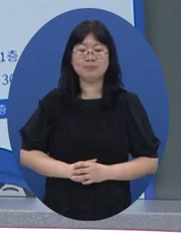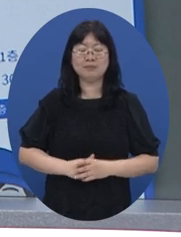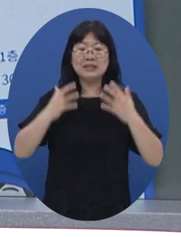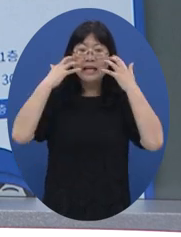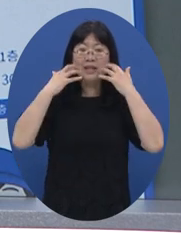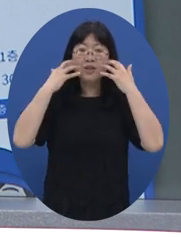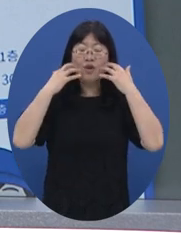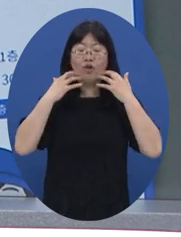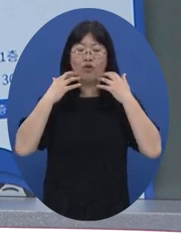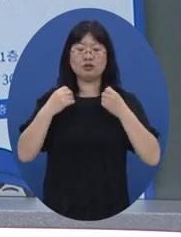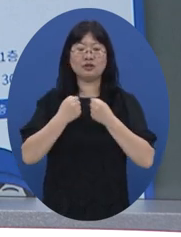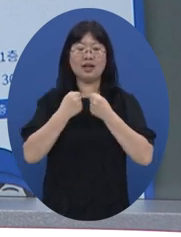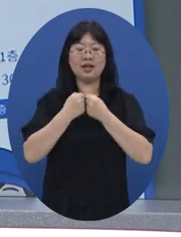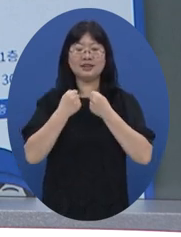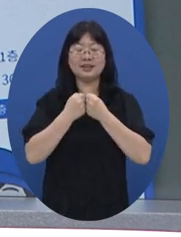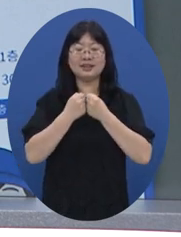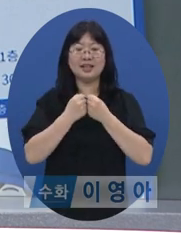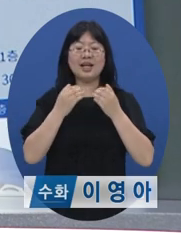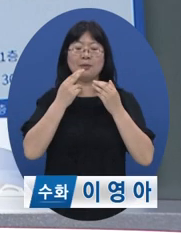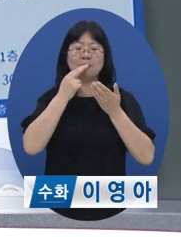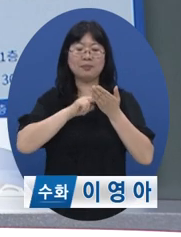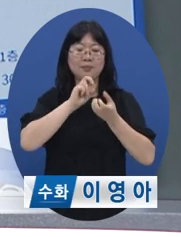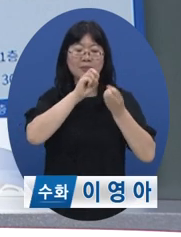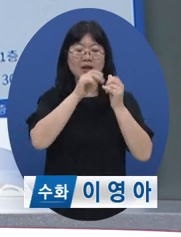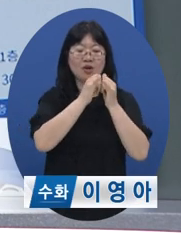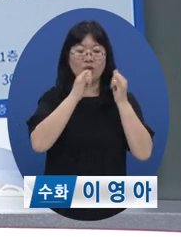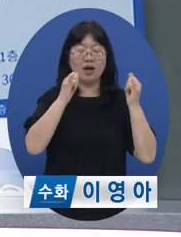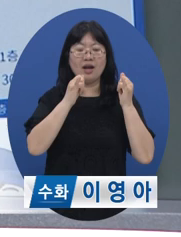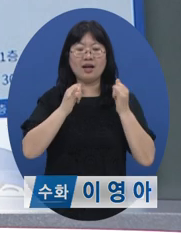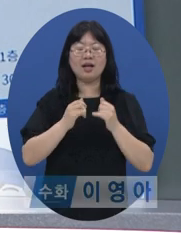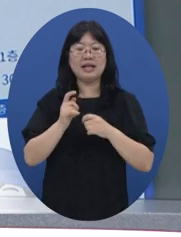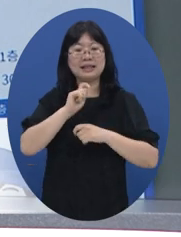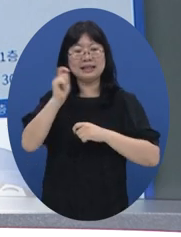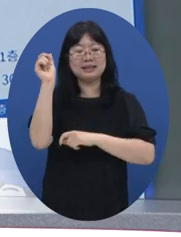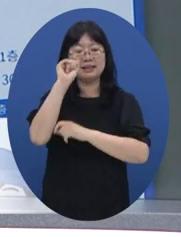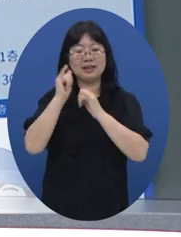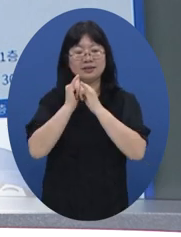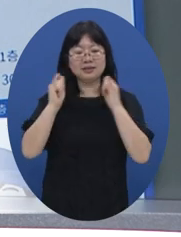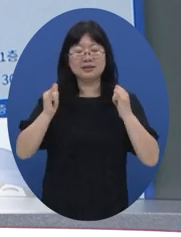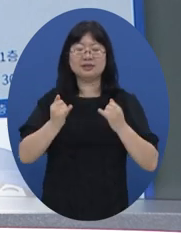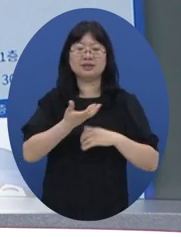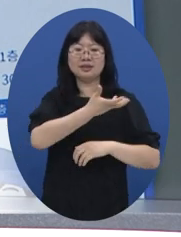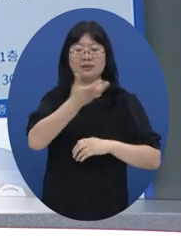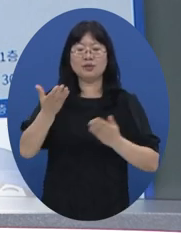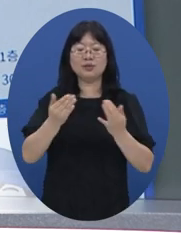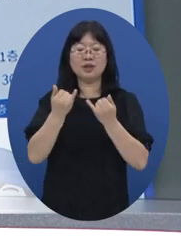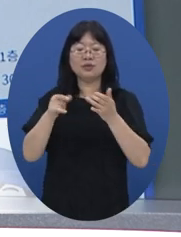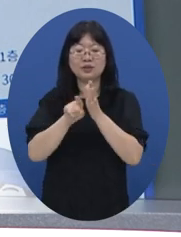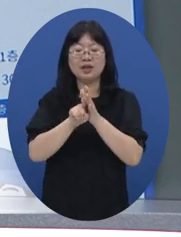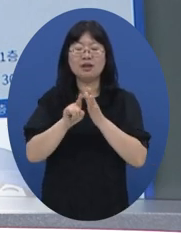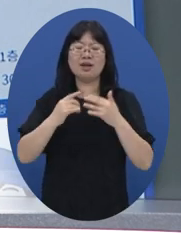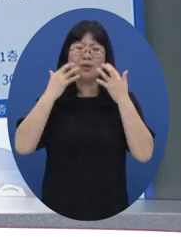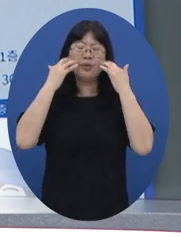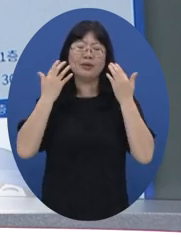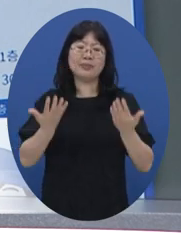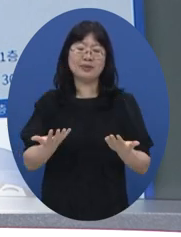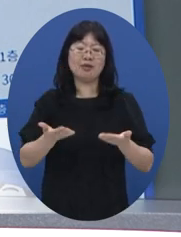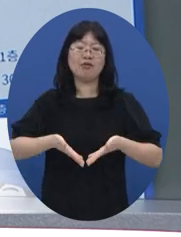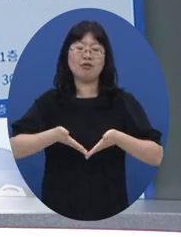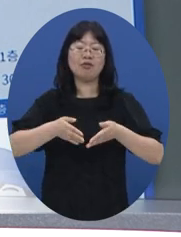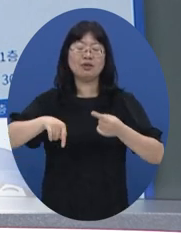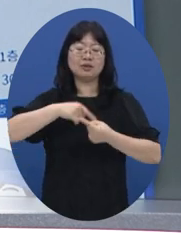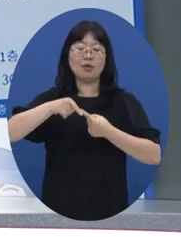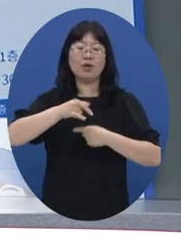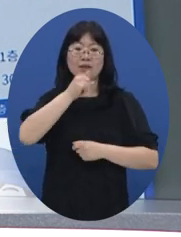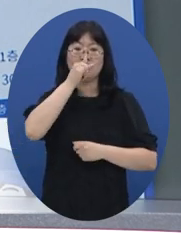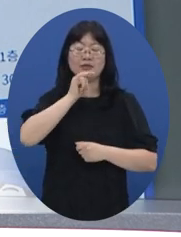한여름 무더위와 싸워가며 일해야 하는 집배원과 택시기사 등 이동 노동자를 위해 경기도가 무더위 쉼터를 운영합니다. 도청사와